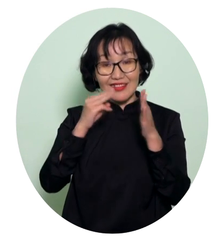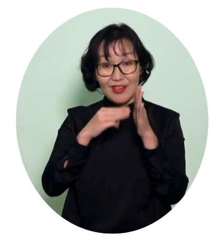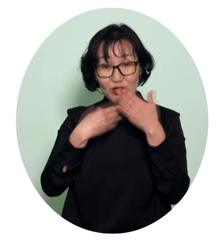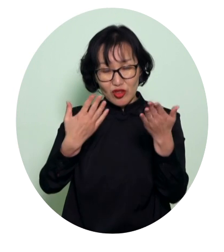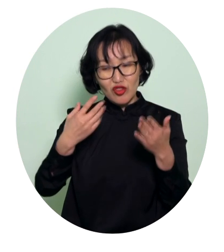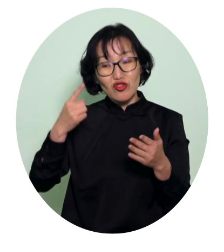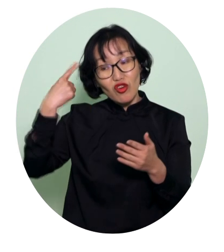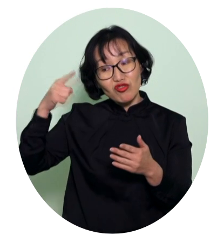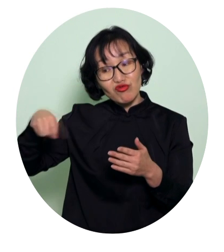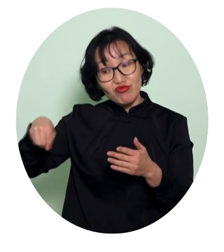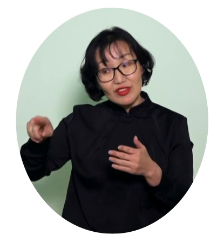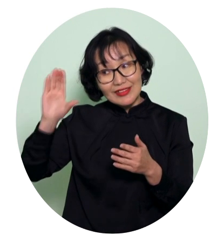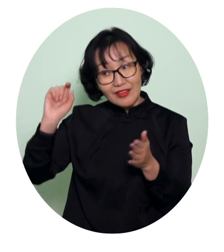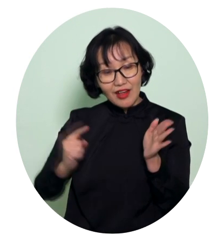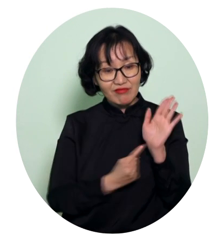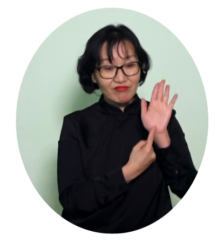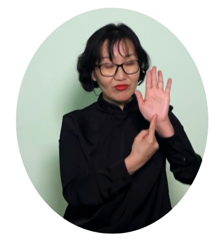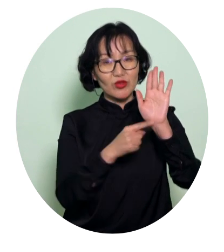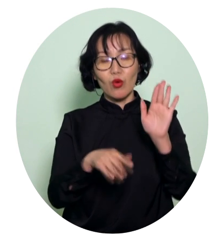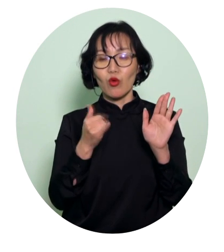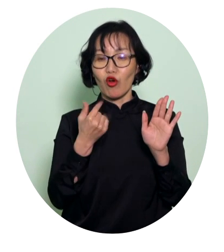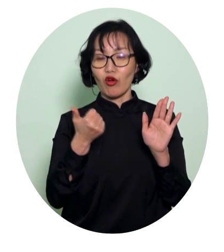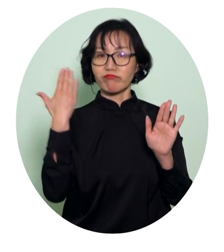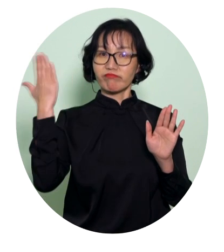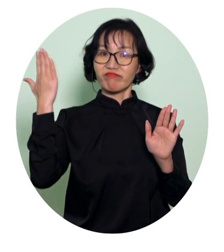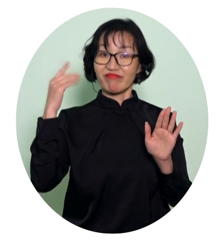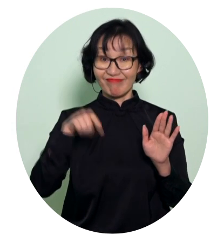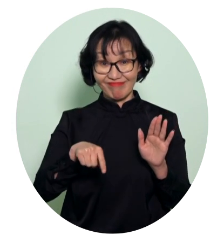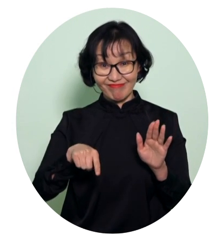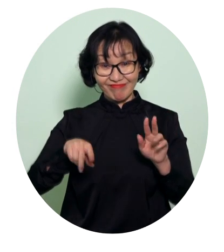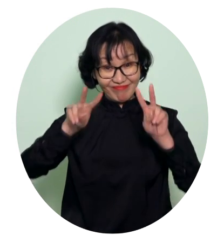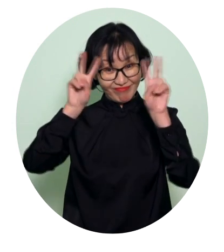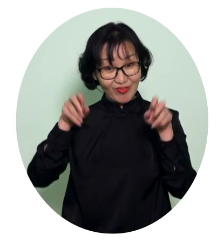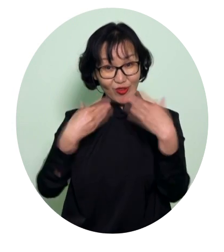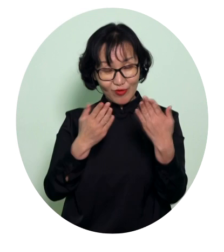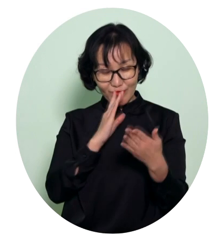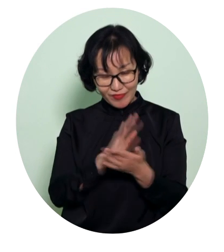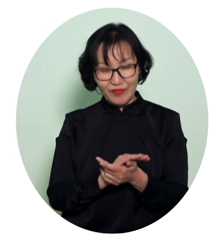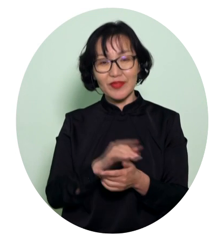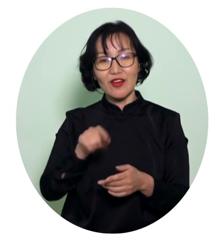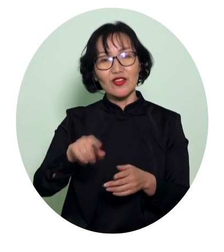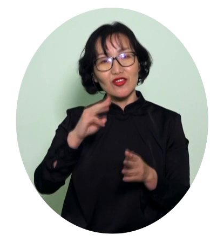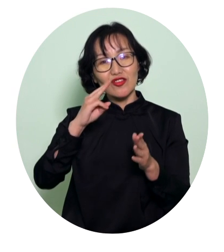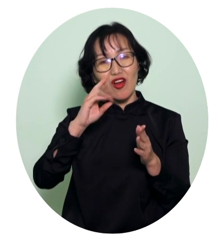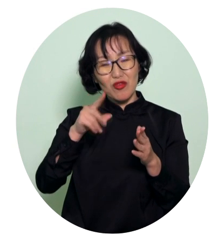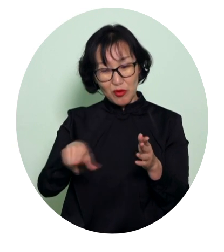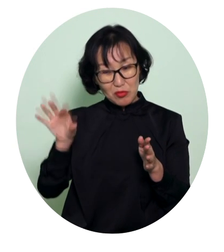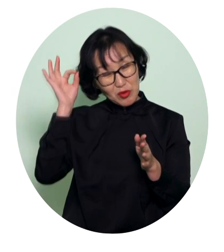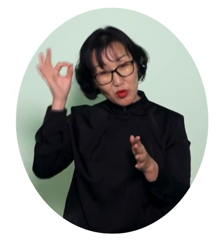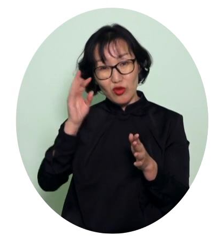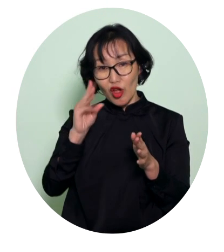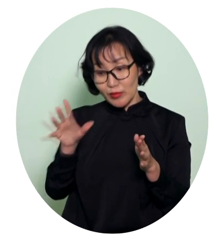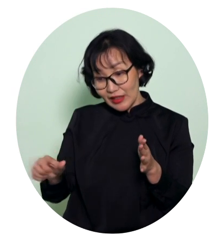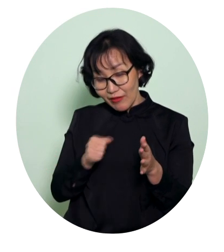санааг илэрхийлэн уран уншиж сурах юм байна. За багш нь бас гэрийн даалгаврт уншаад тойл бичгээ ашиглан